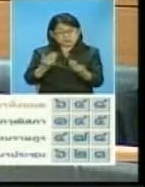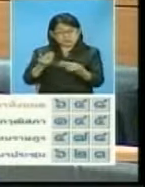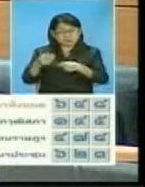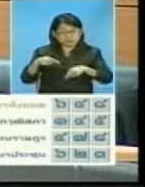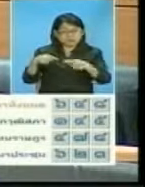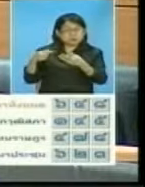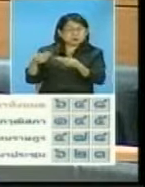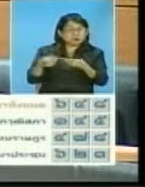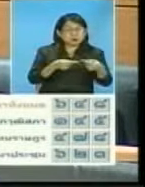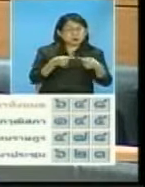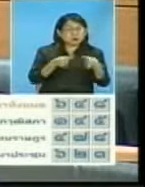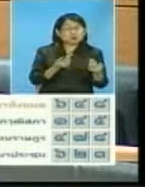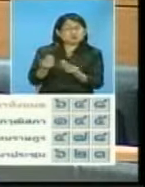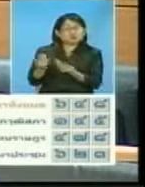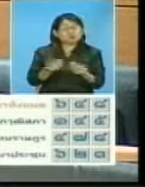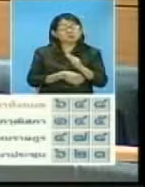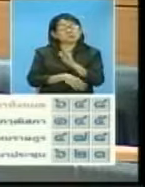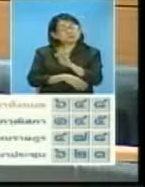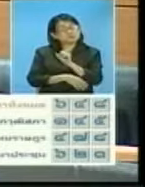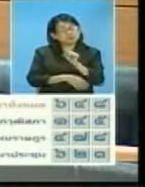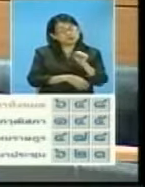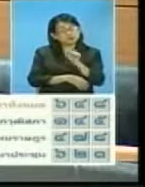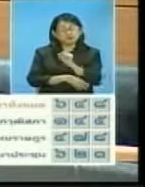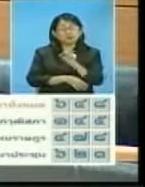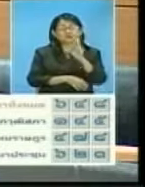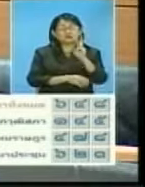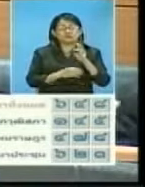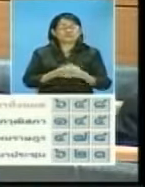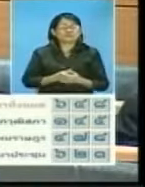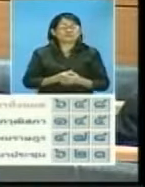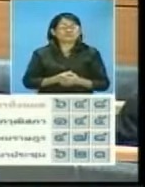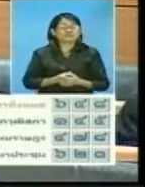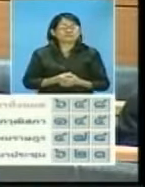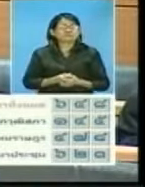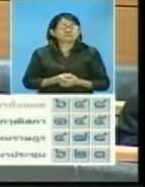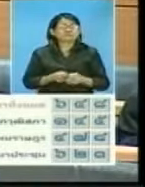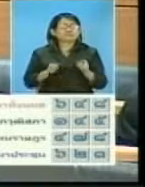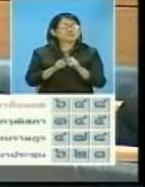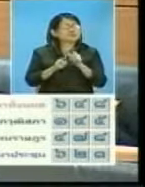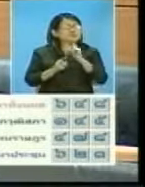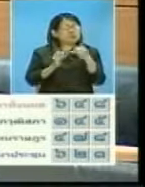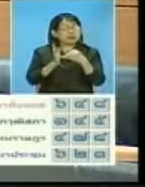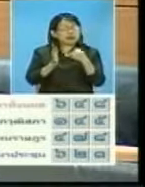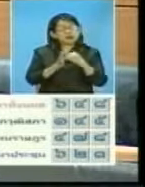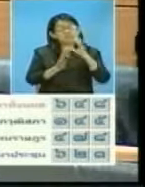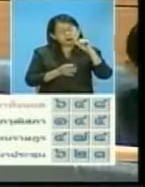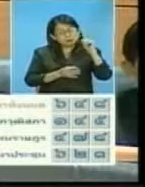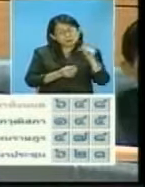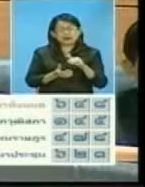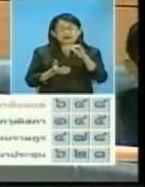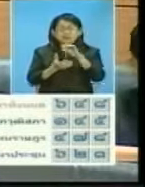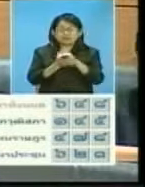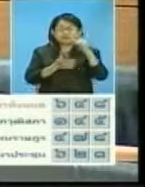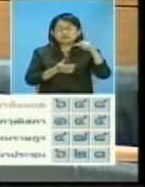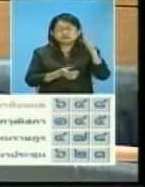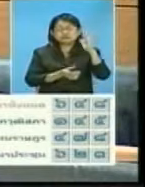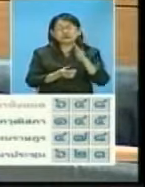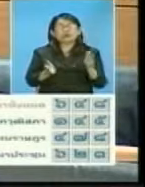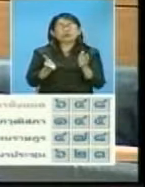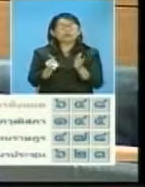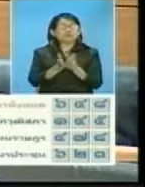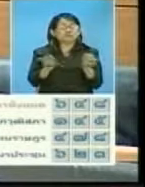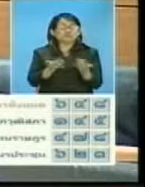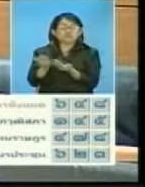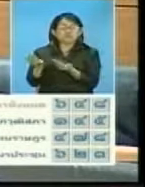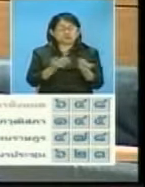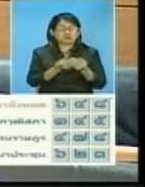สหรือสวหรือพูดง่ายๆก็คือเป็นพ่อแม่แล้วก็สามีภรรยาแล้วก็บุตรตร